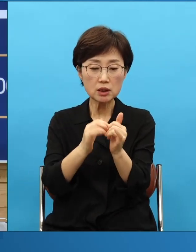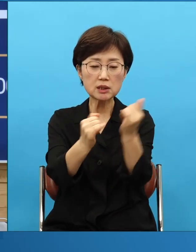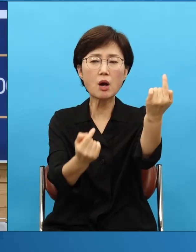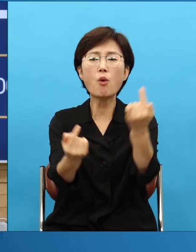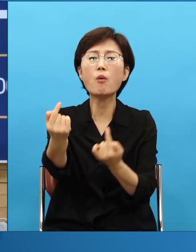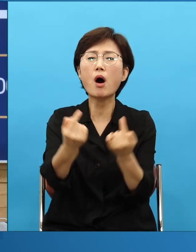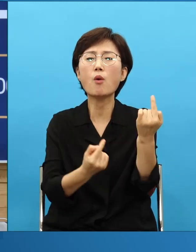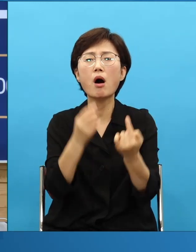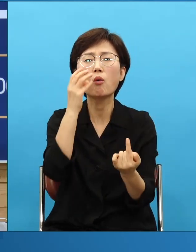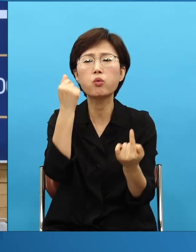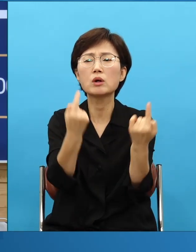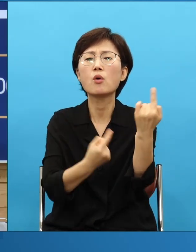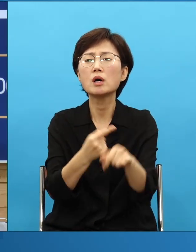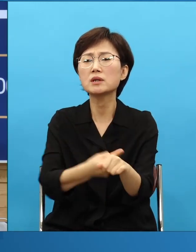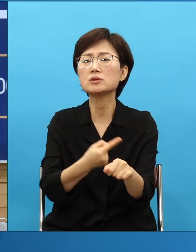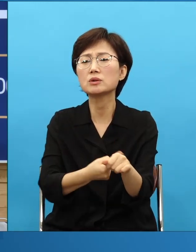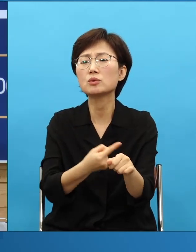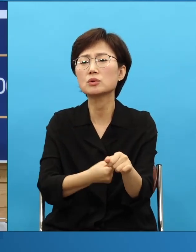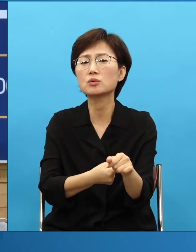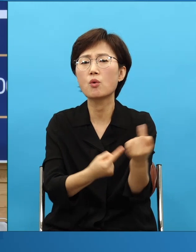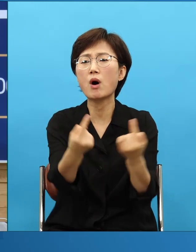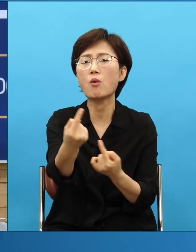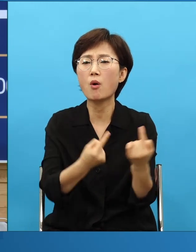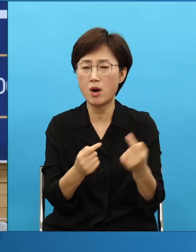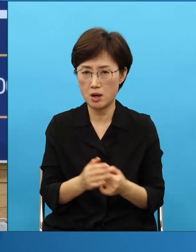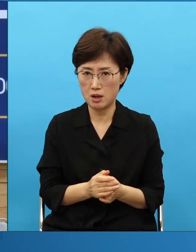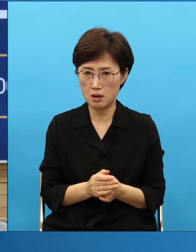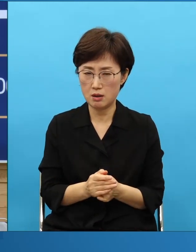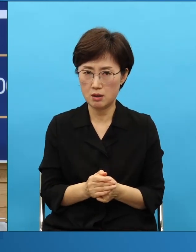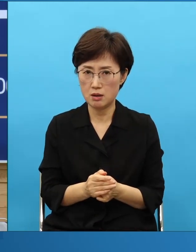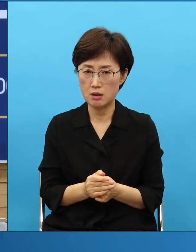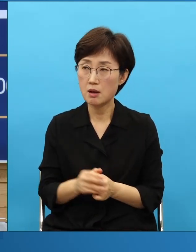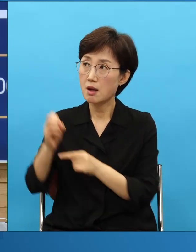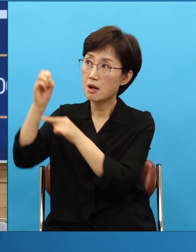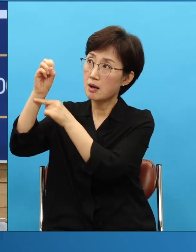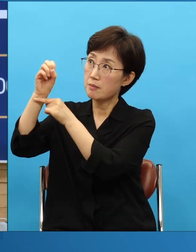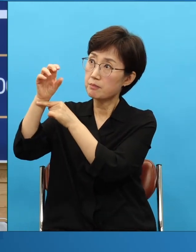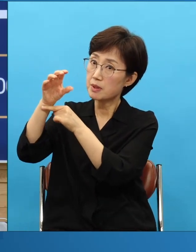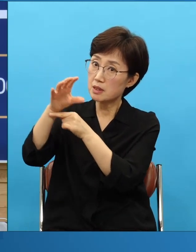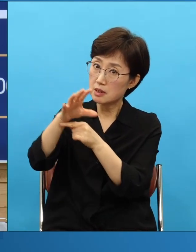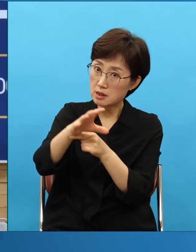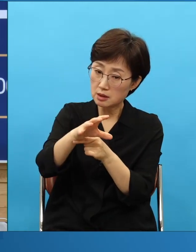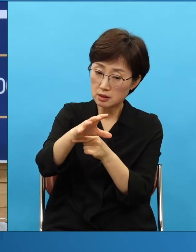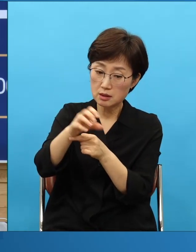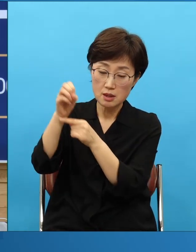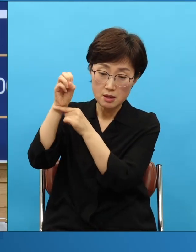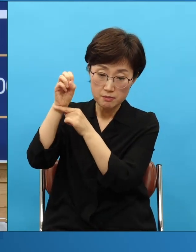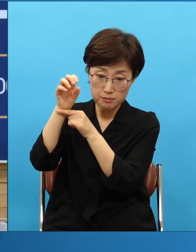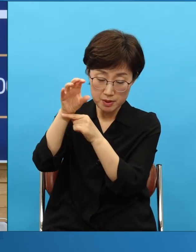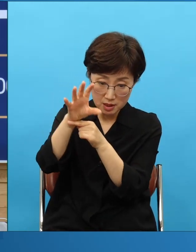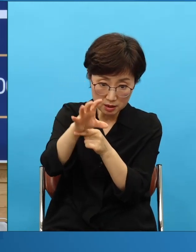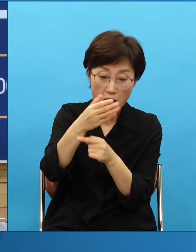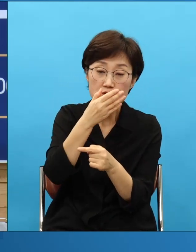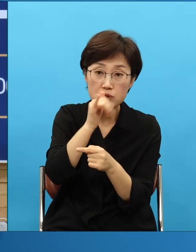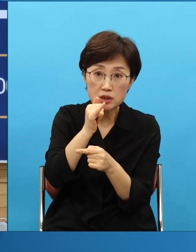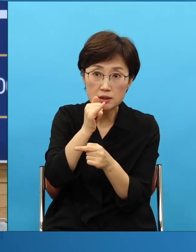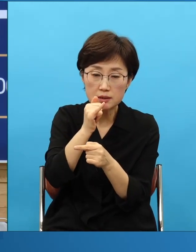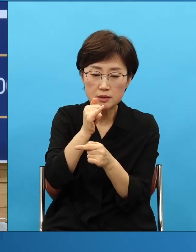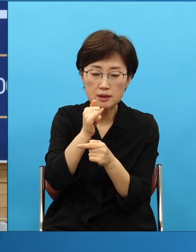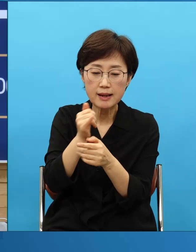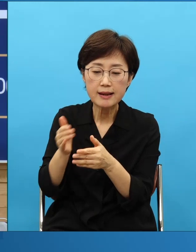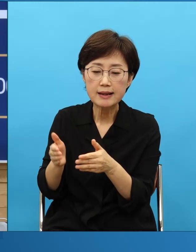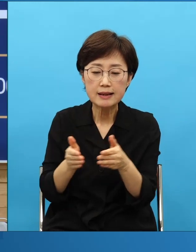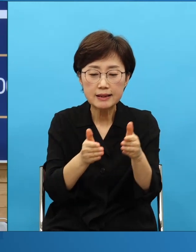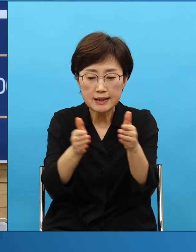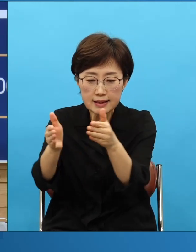people have no choice but to come to the 자, church. 빛을 발할 수 있도록 하나님의 여정을 만들어 나간단 말이에요. And 그렇죠? now we're taking on this journey of